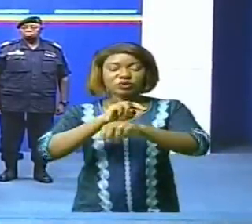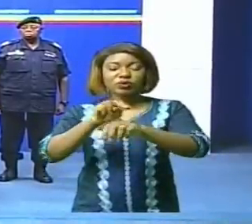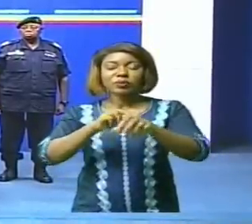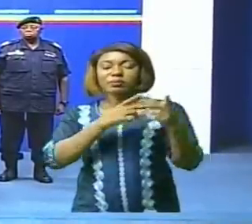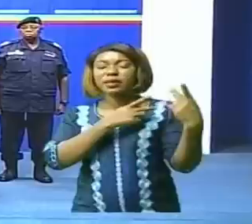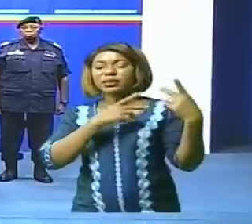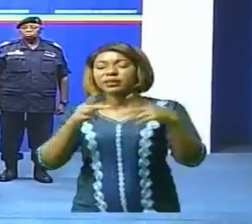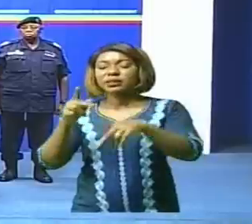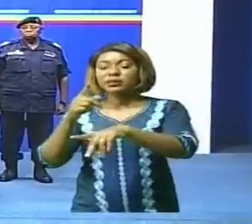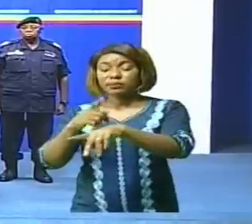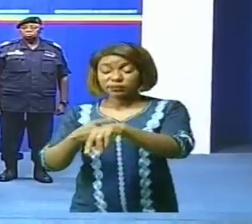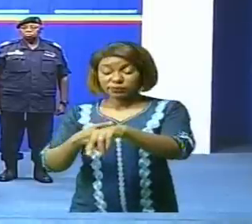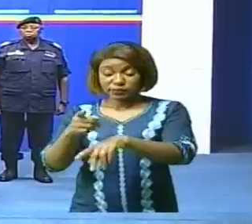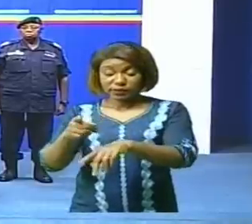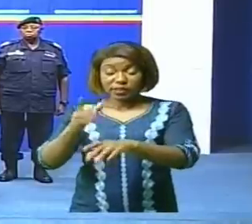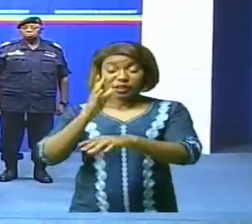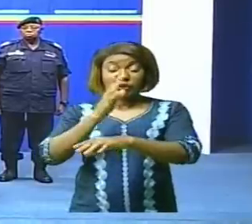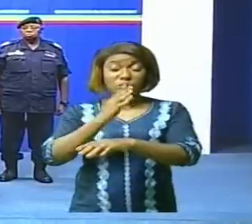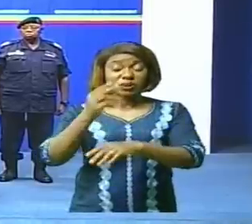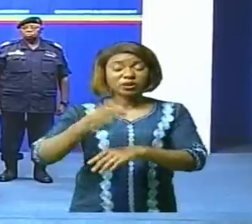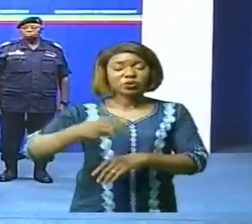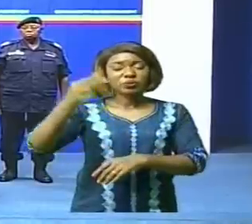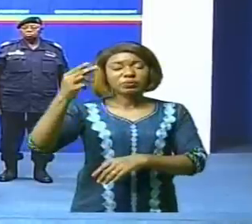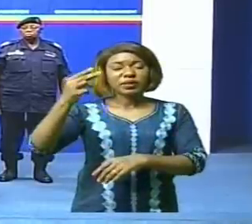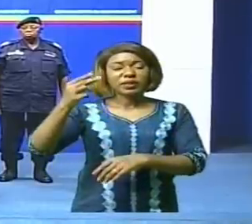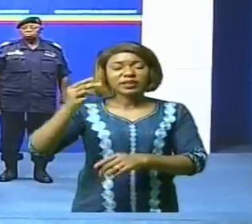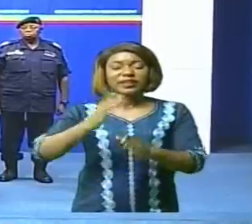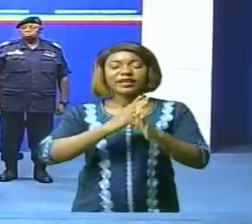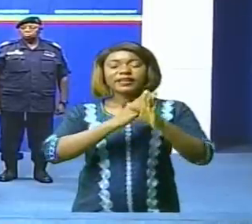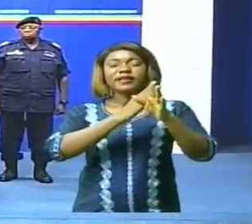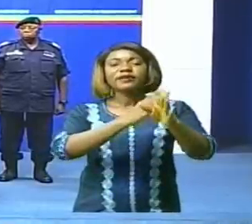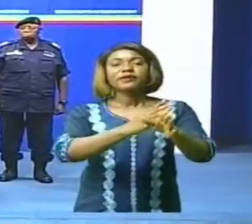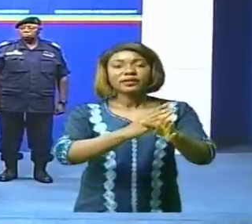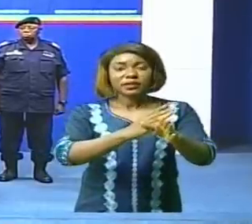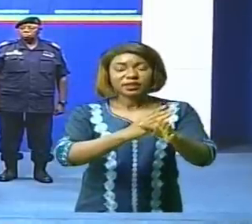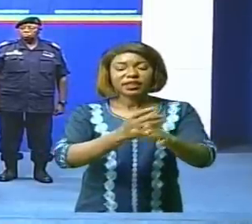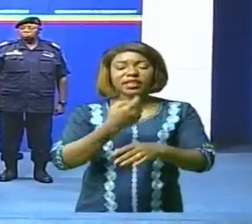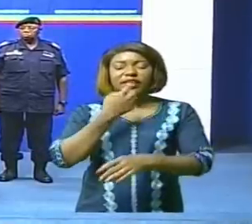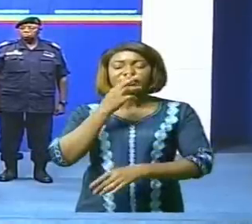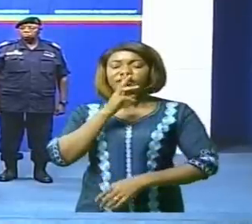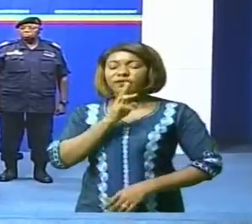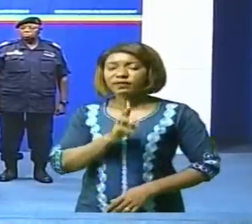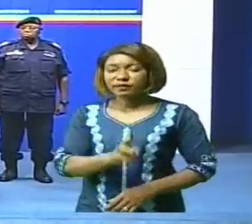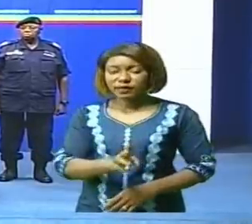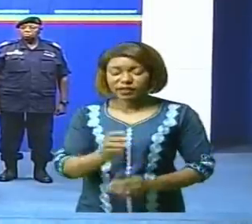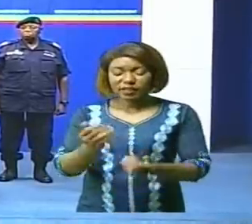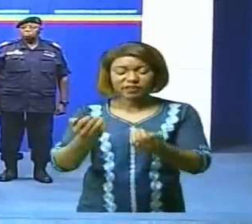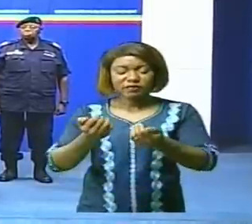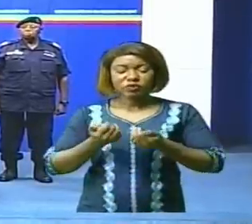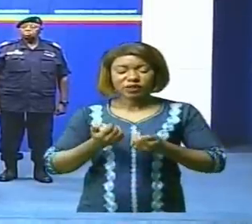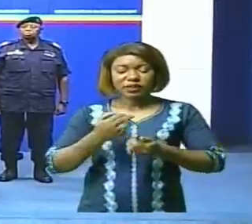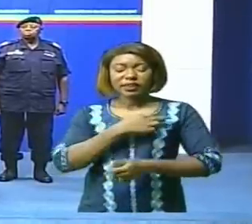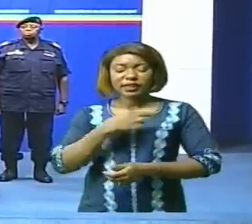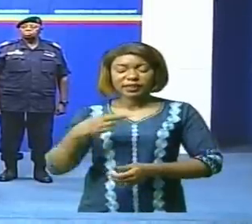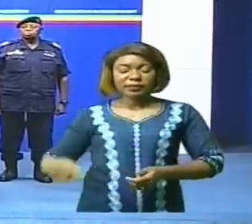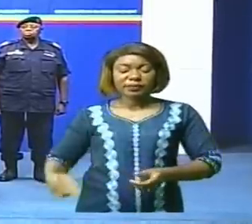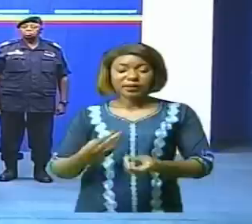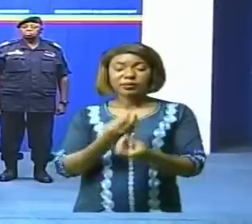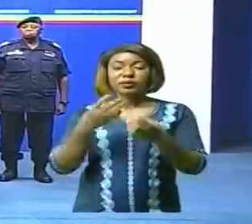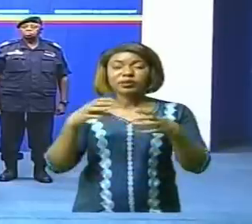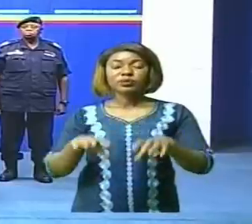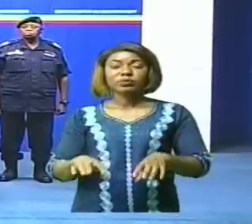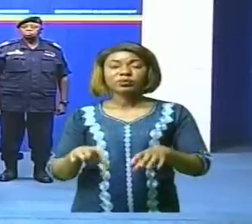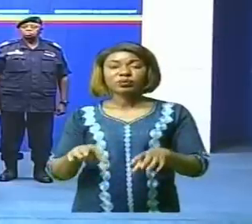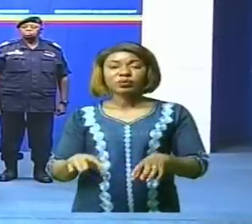cette période. Le Conseil supérieur de la Défense a réaffirmé la volonté de la République démocratique du